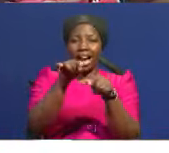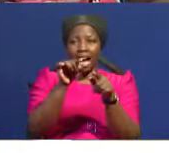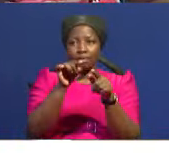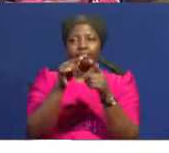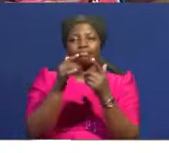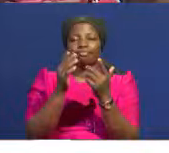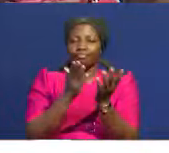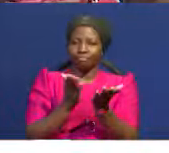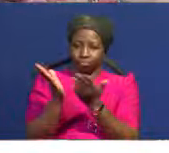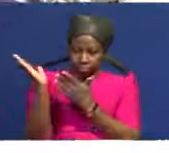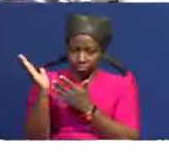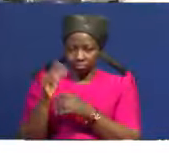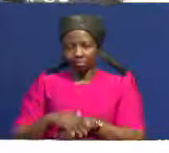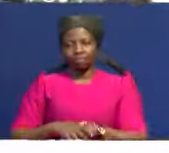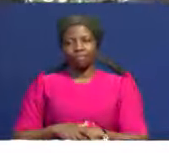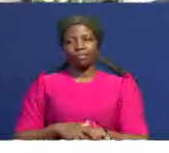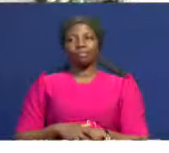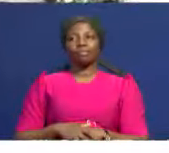ufuatao.